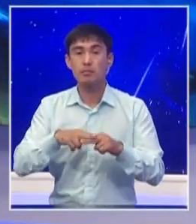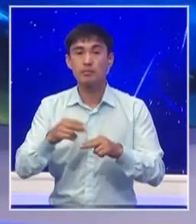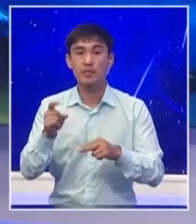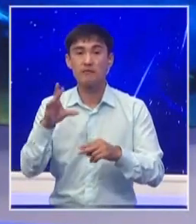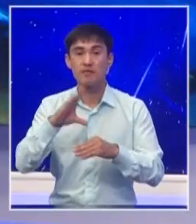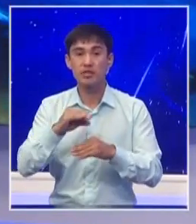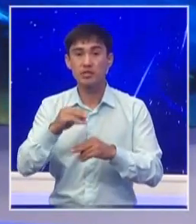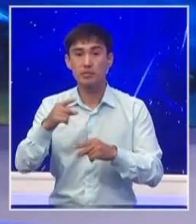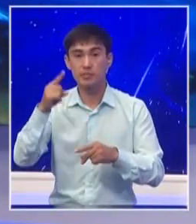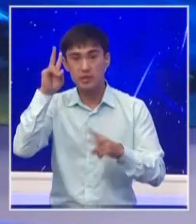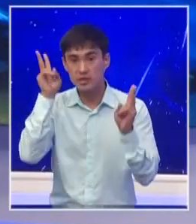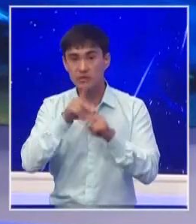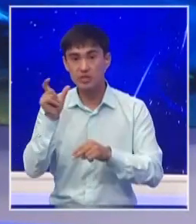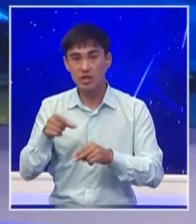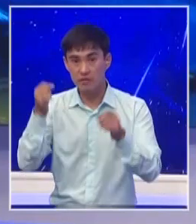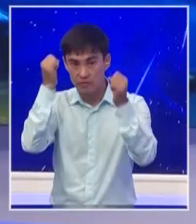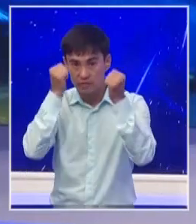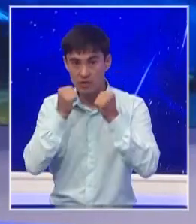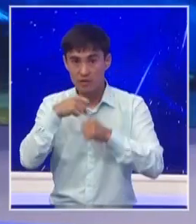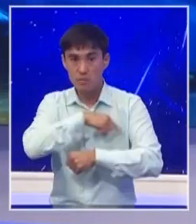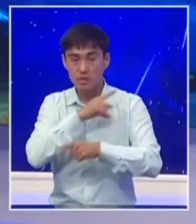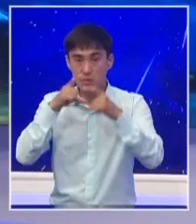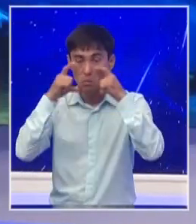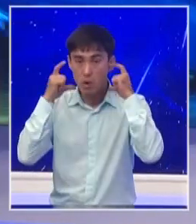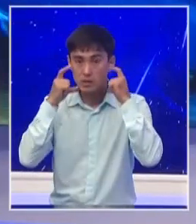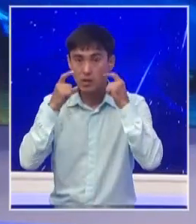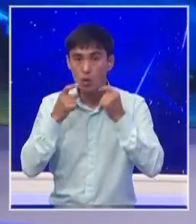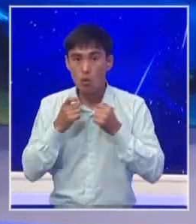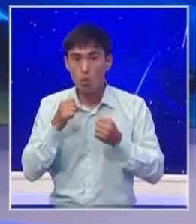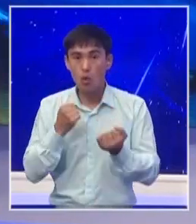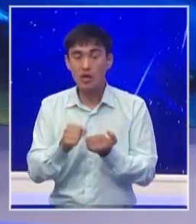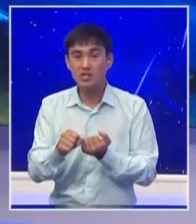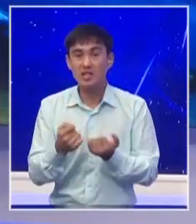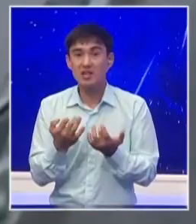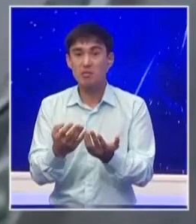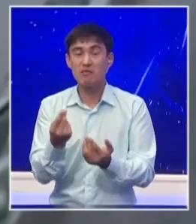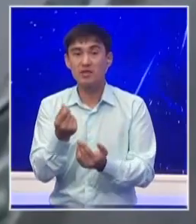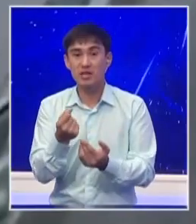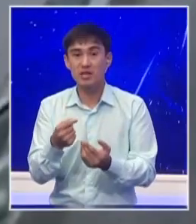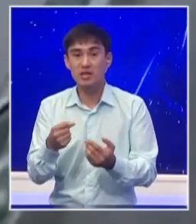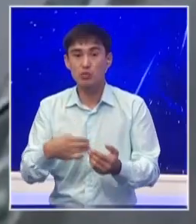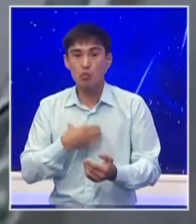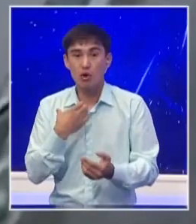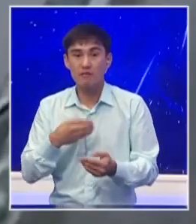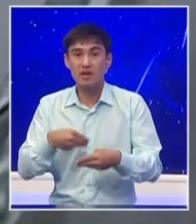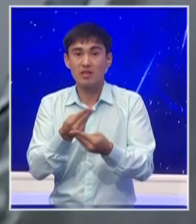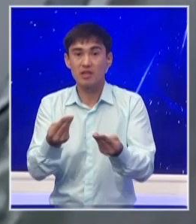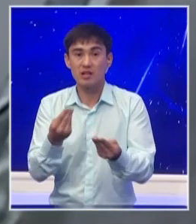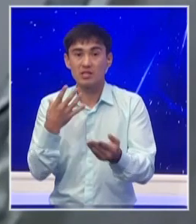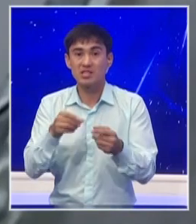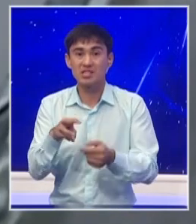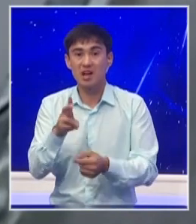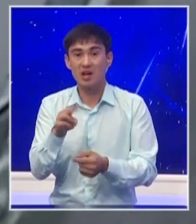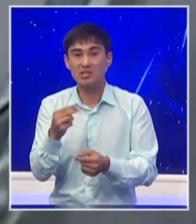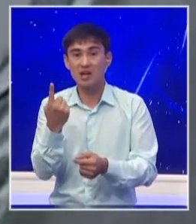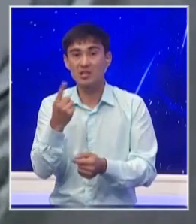зашел неизвестный в шапке и медицинской маске и, угрожая оружием, потребовал деньги. Испугавшись, потерпевший отдал злоумышленнику из кассы